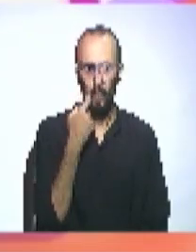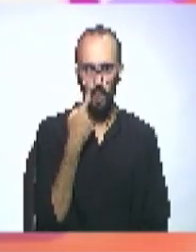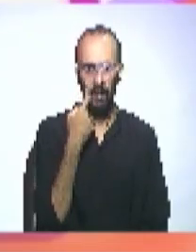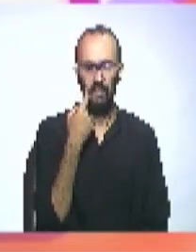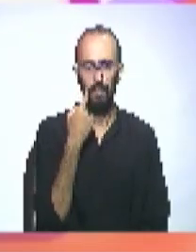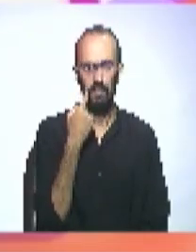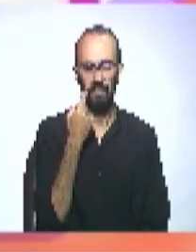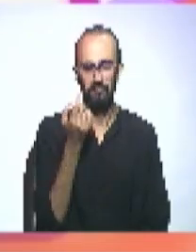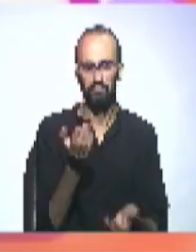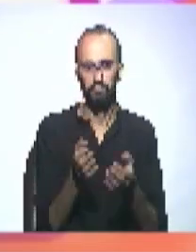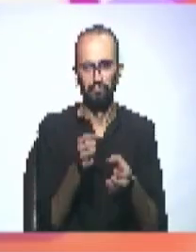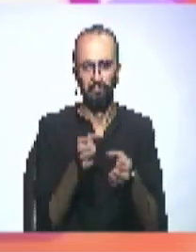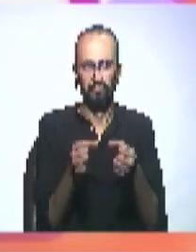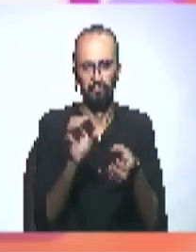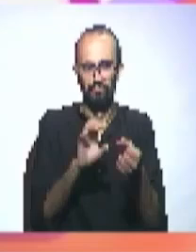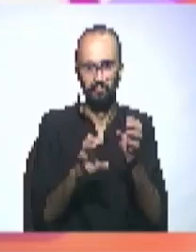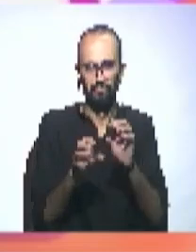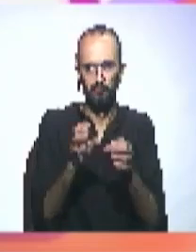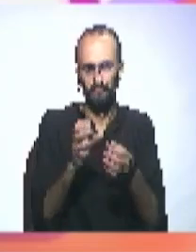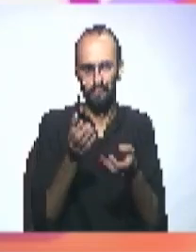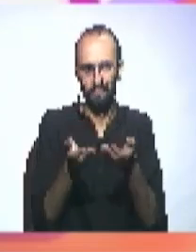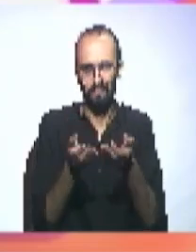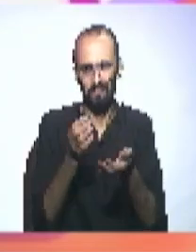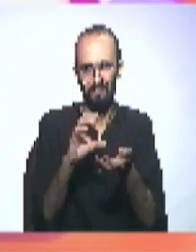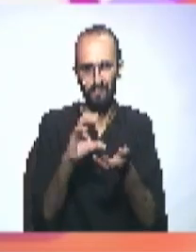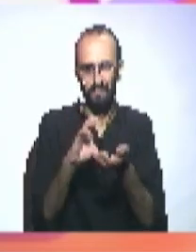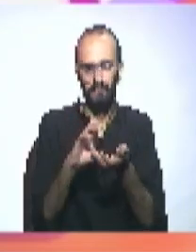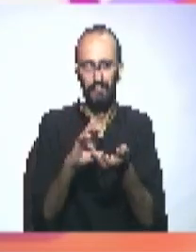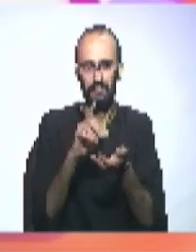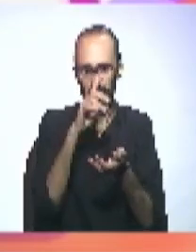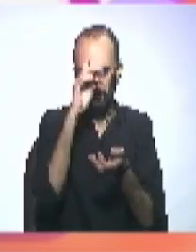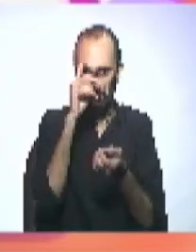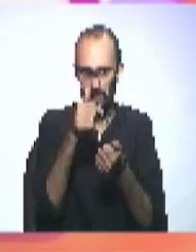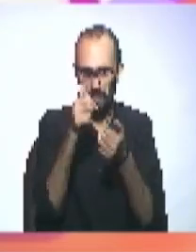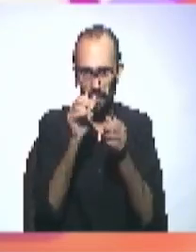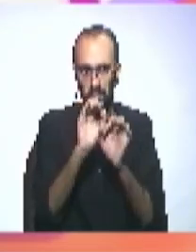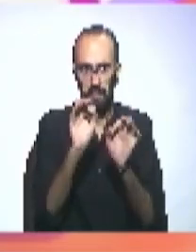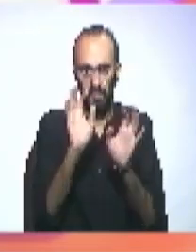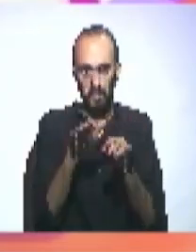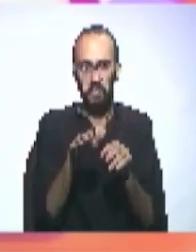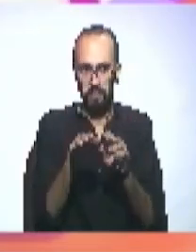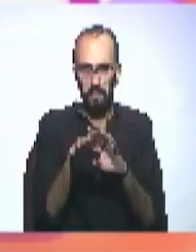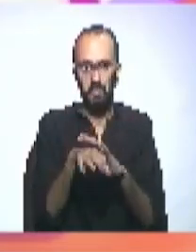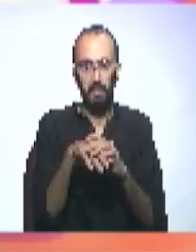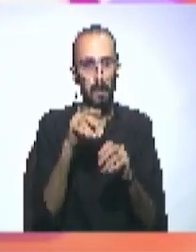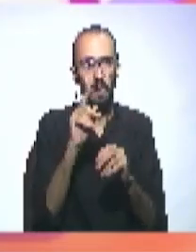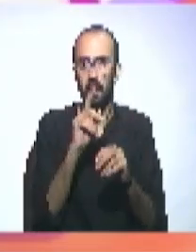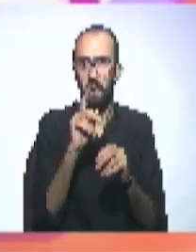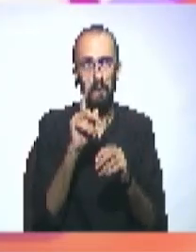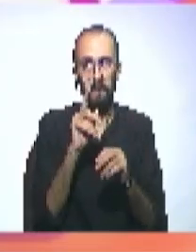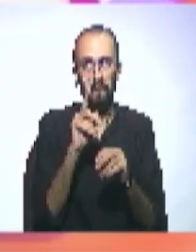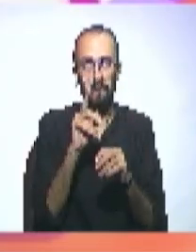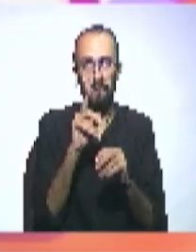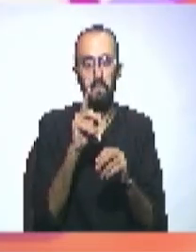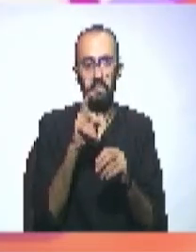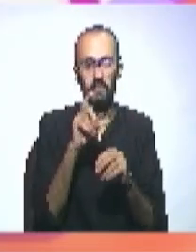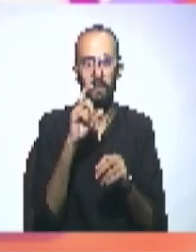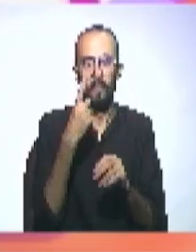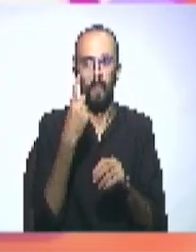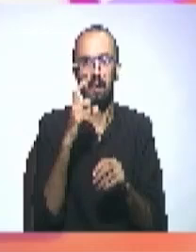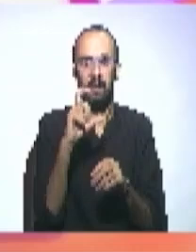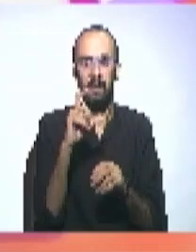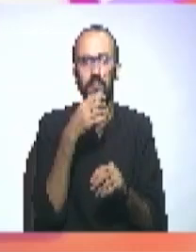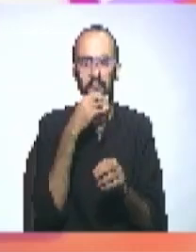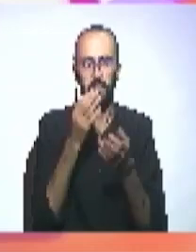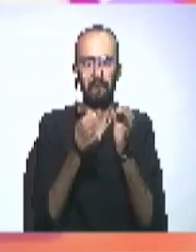بالمعيار. انا اشتغلت بالكوبايه المعياريه دي، لو عند حضرتك اشتغلي بالكوبايه دي كل حاجه، لو مش عند حضرتك هنشتغل بكوبايه واحده نفس الشكل